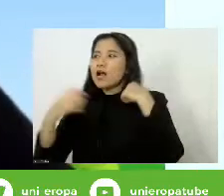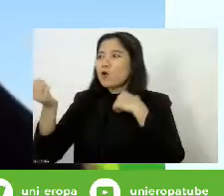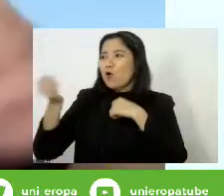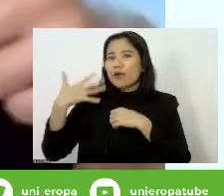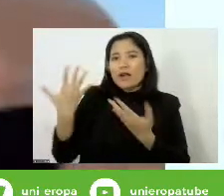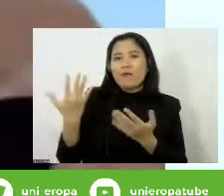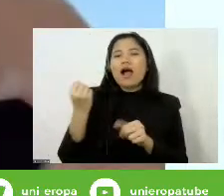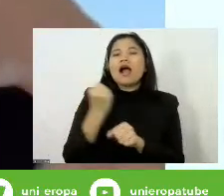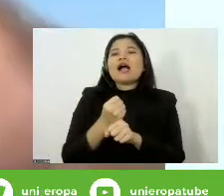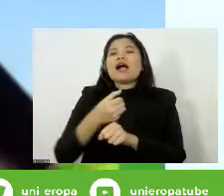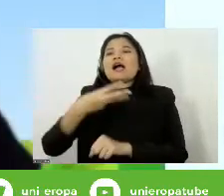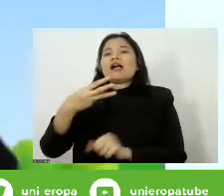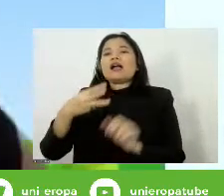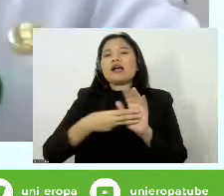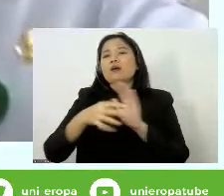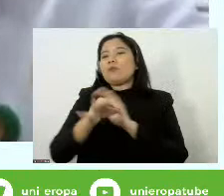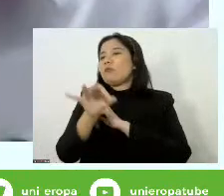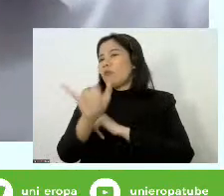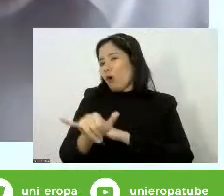Gmail